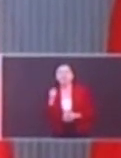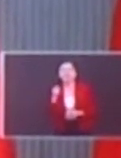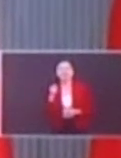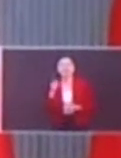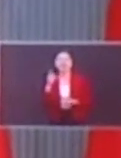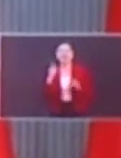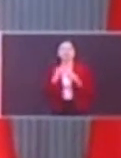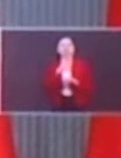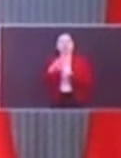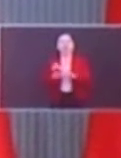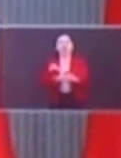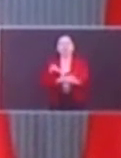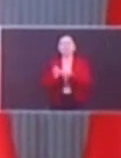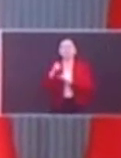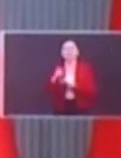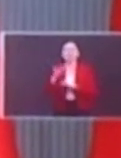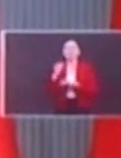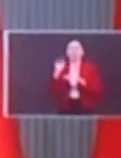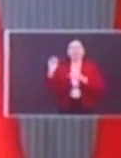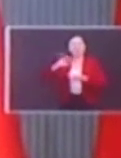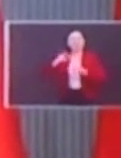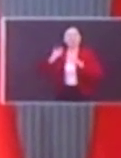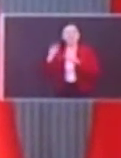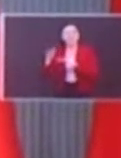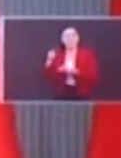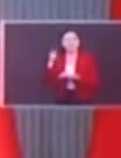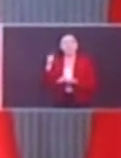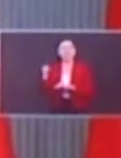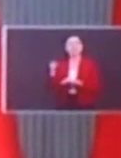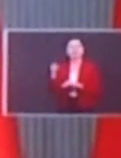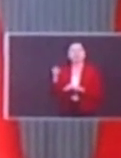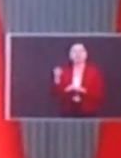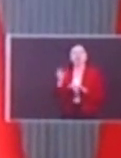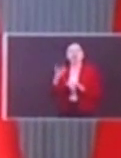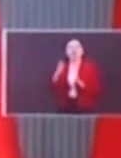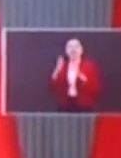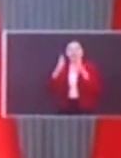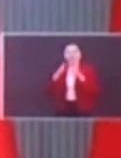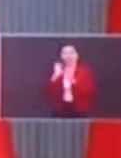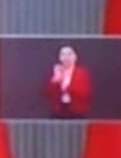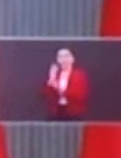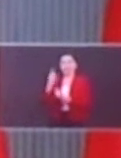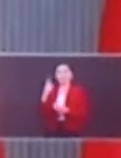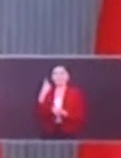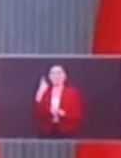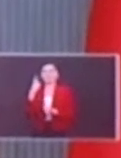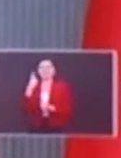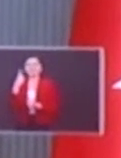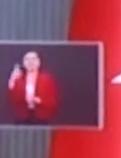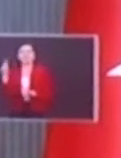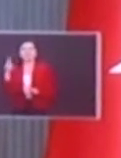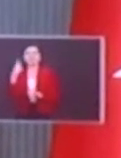Πήγα στο Μπουργκάς, πύργος, Πλόβδη, Φιλιππούπολη, ελληνικές πόλεις. στην πλατεία εκεί και πήγα